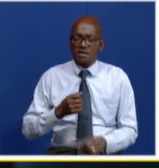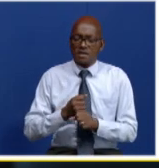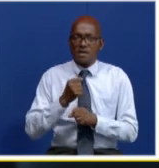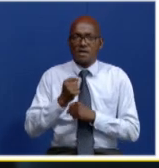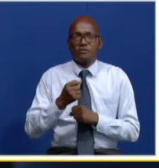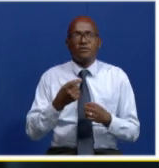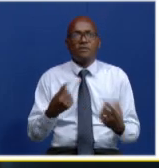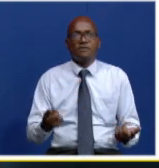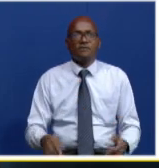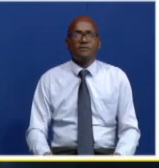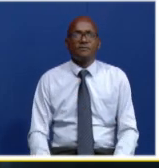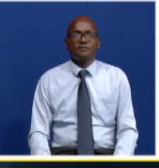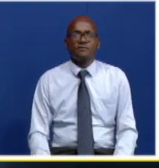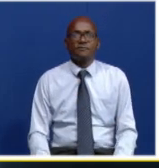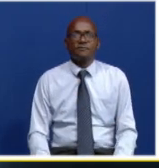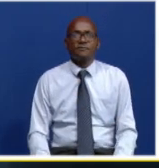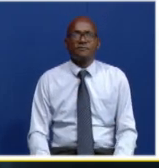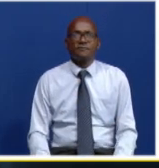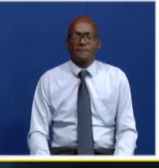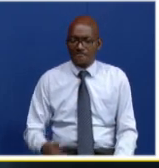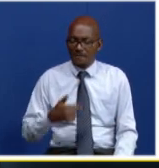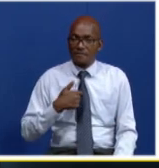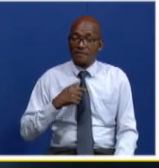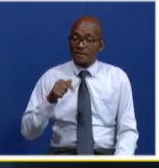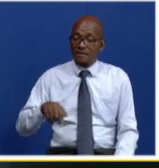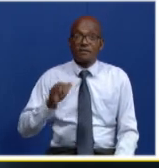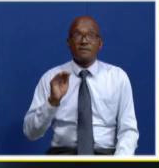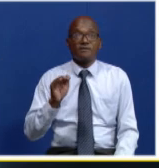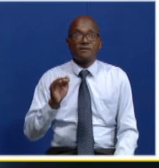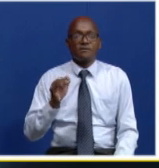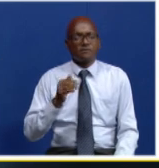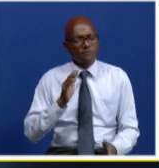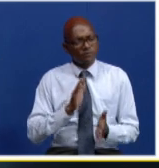leo nina safari lakini nimes nofa